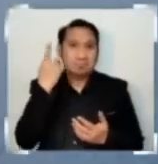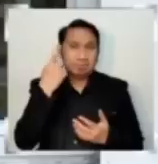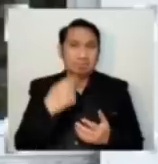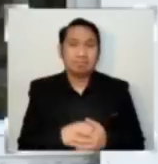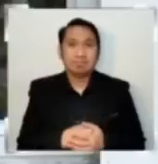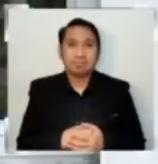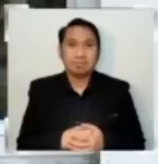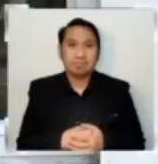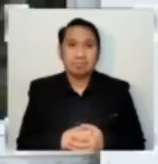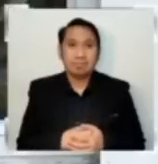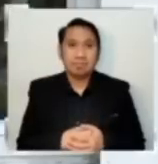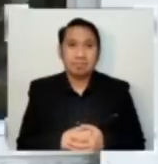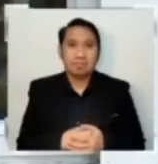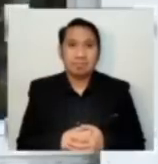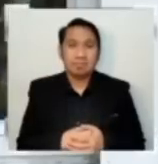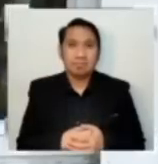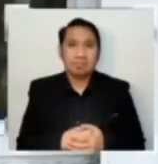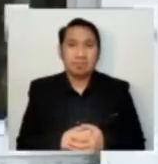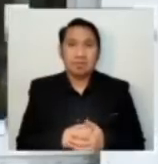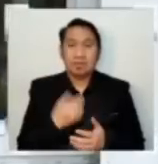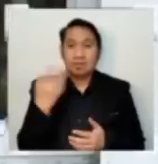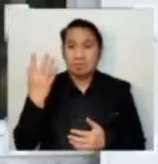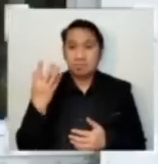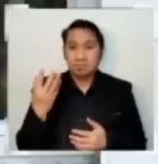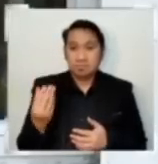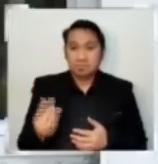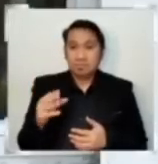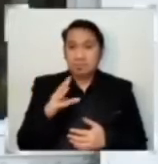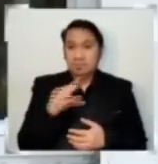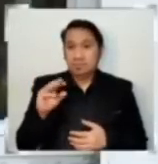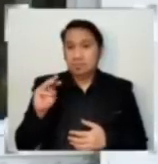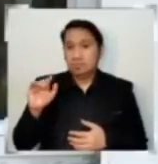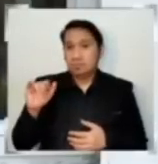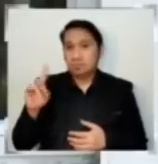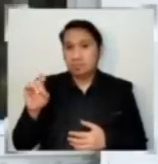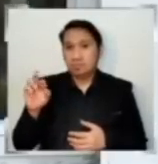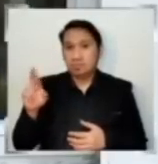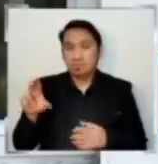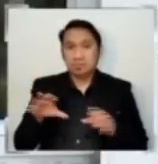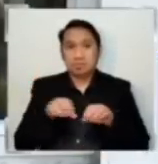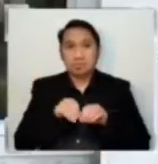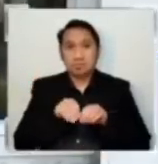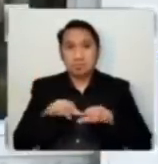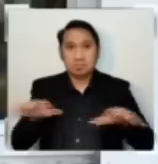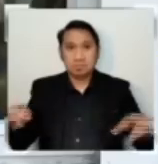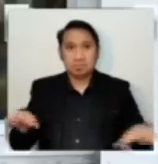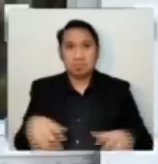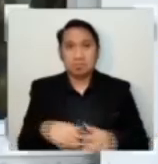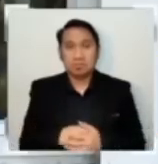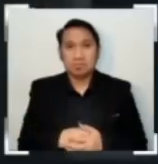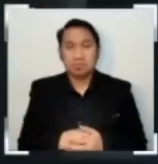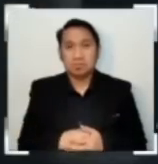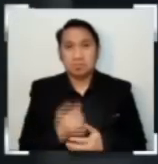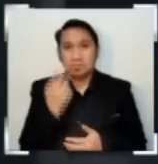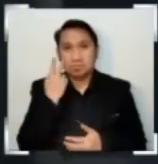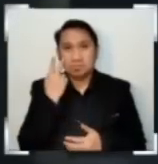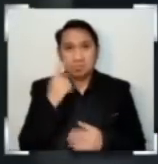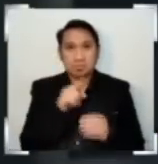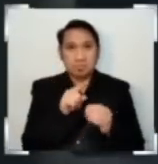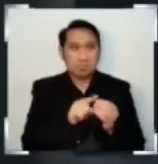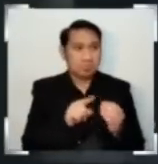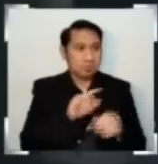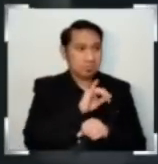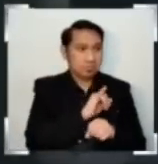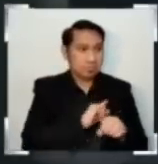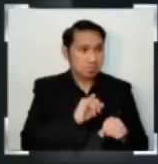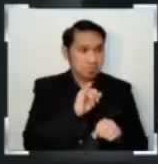Batangas. Between Batangas and Mindoro, kalat na talaga siya. And it's really there, very near Verde Island already. Hanggang sa